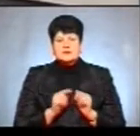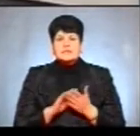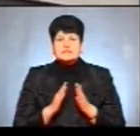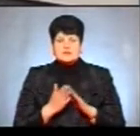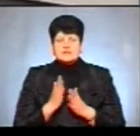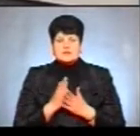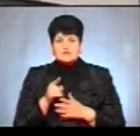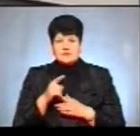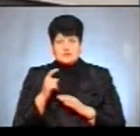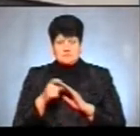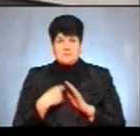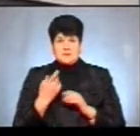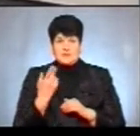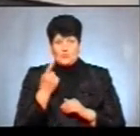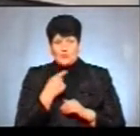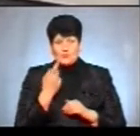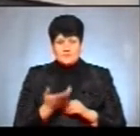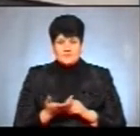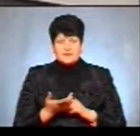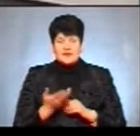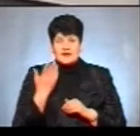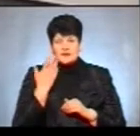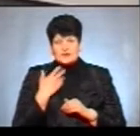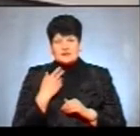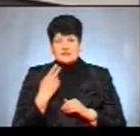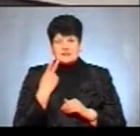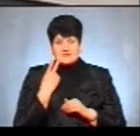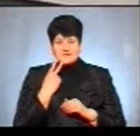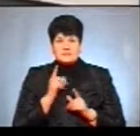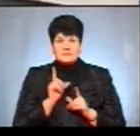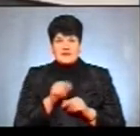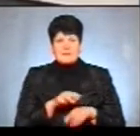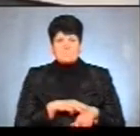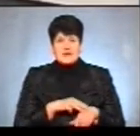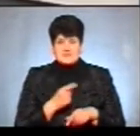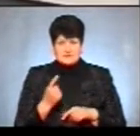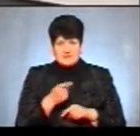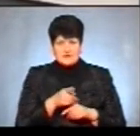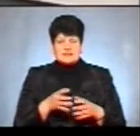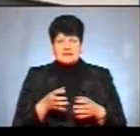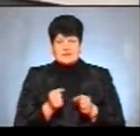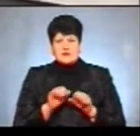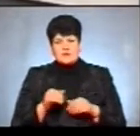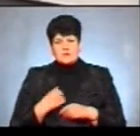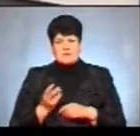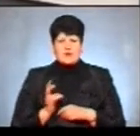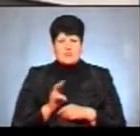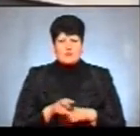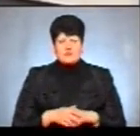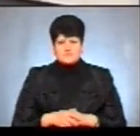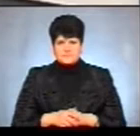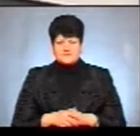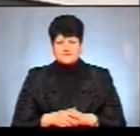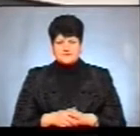ситуація, що вони нас пізнають. Тому вперед, як завжди ми робимо цей рейд, то ми посилаємо міліцію, вони їх затримують, а потім вже ми приходимо цей.